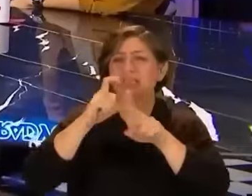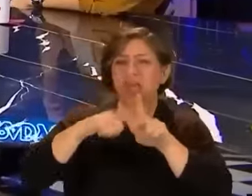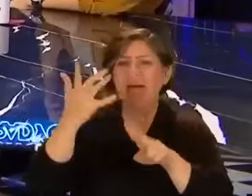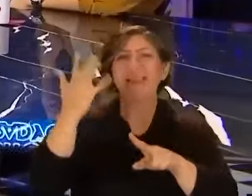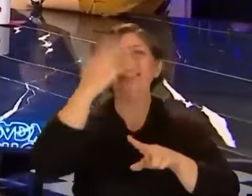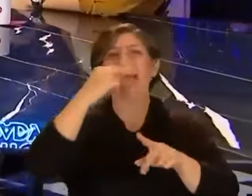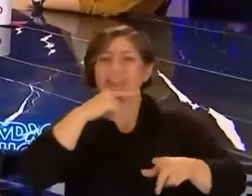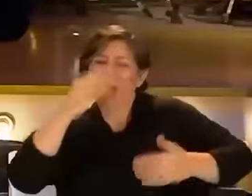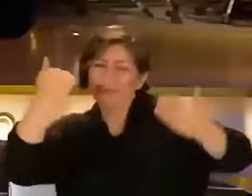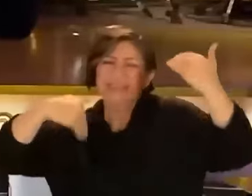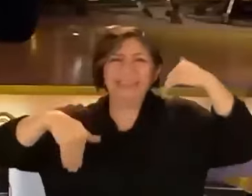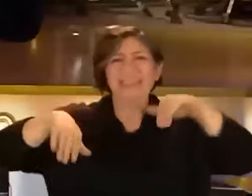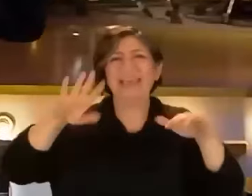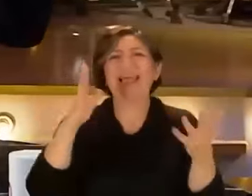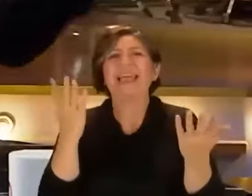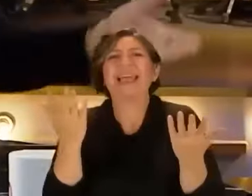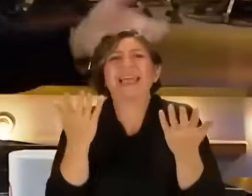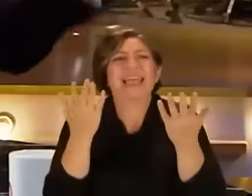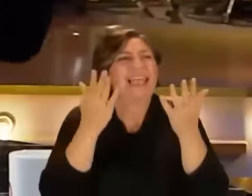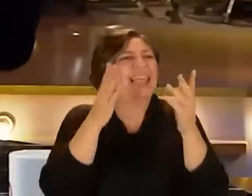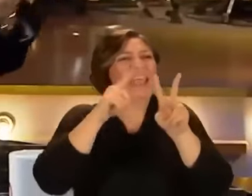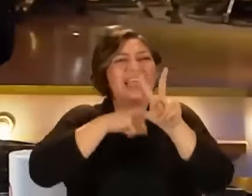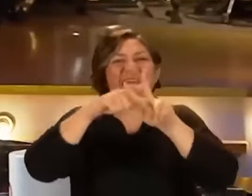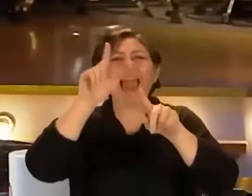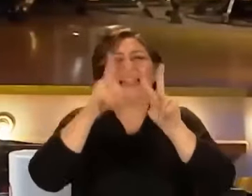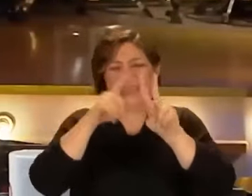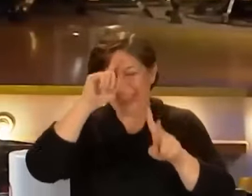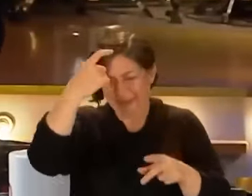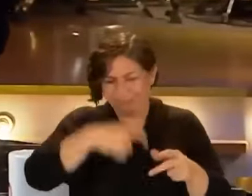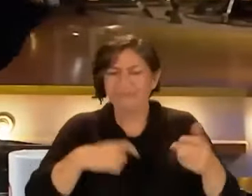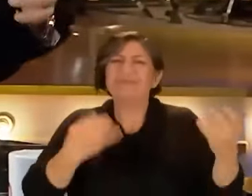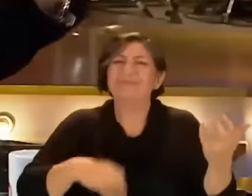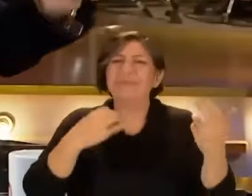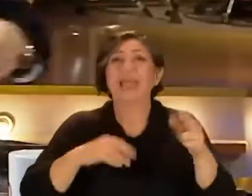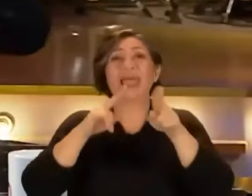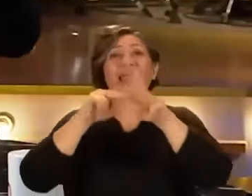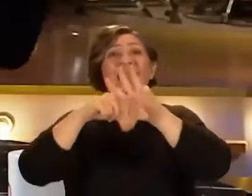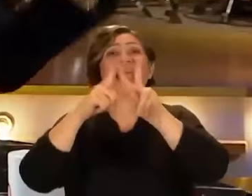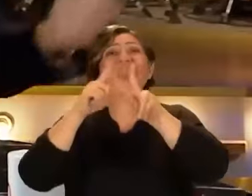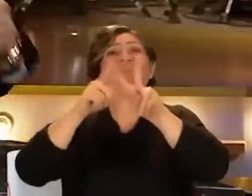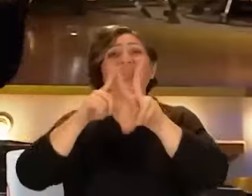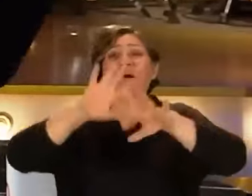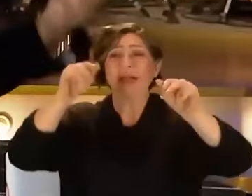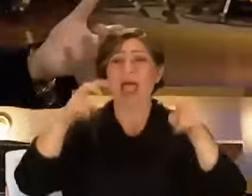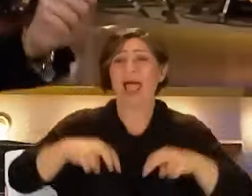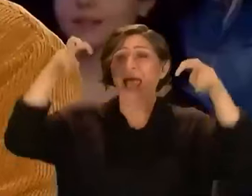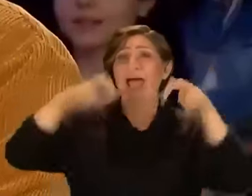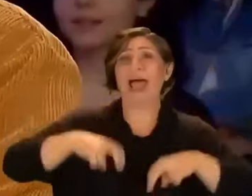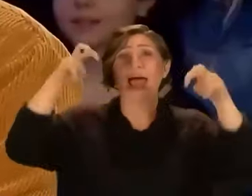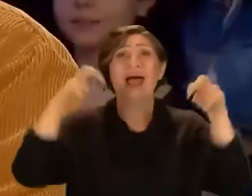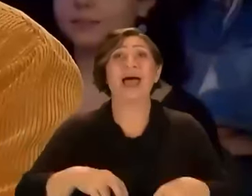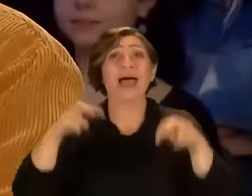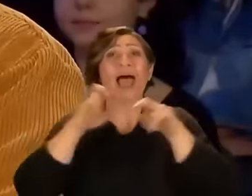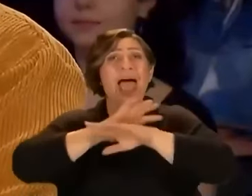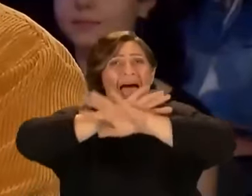ve siyahi dansçılarını, Yalın'ın tek plan kliplerini, Kenan Doğulu'nun herkesin hoplayıp sıçradığı